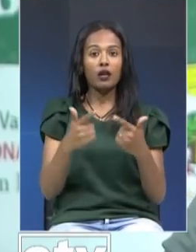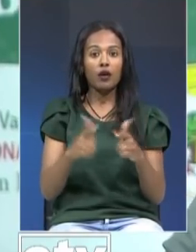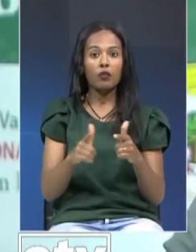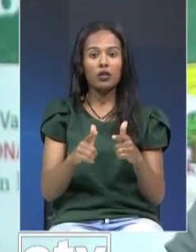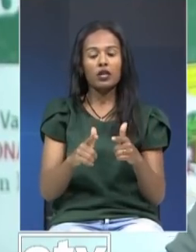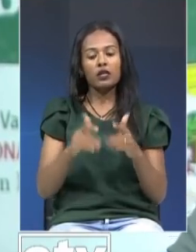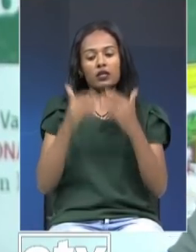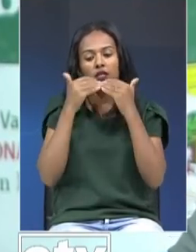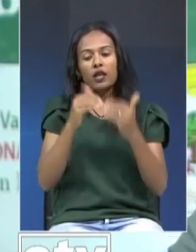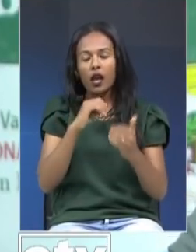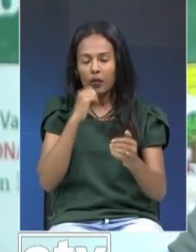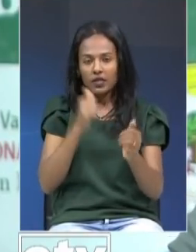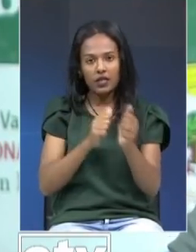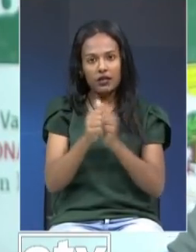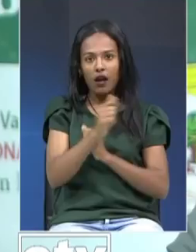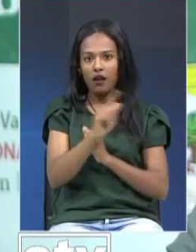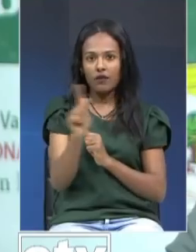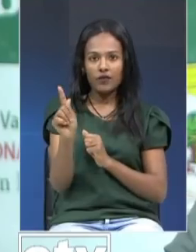አልፍ።